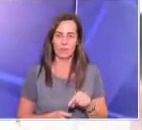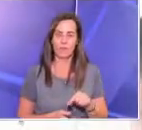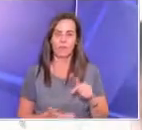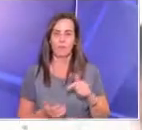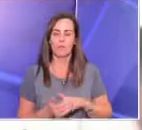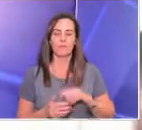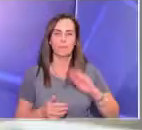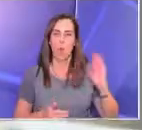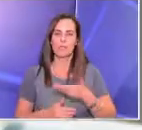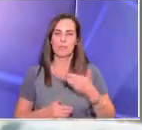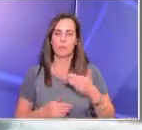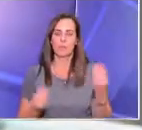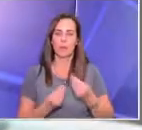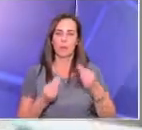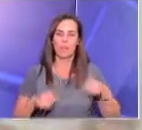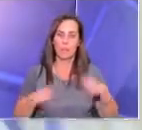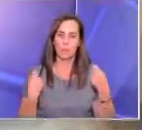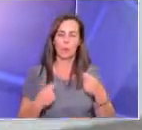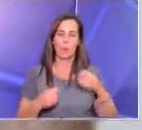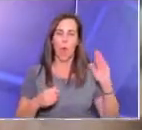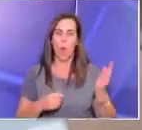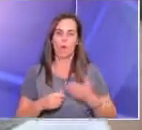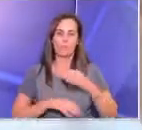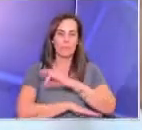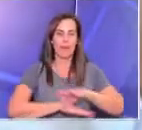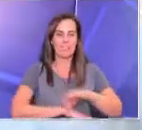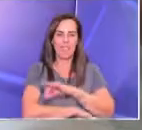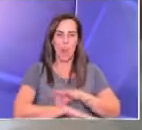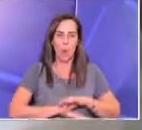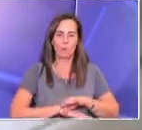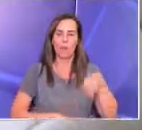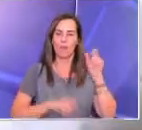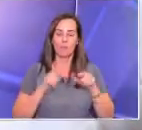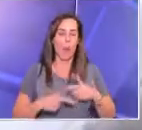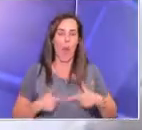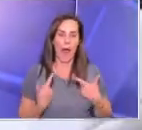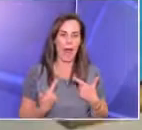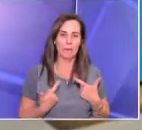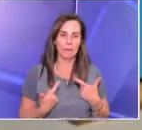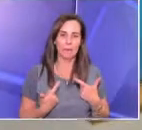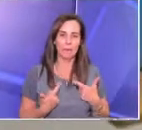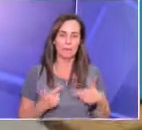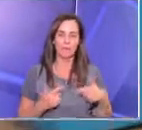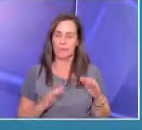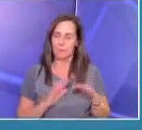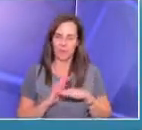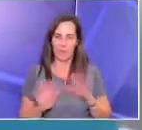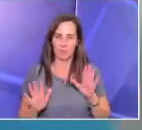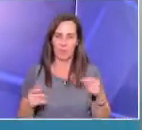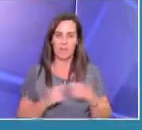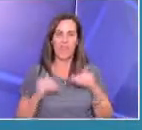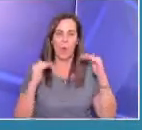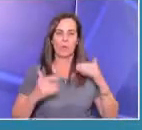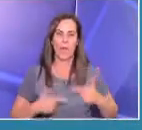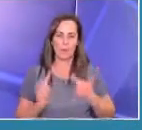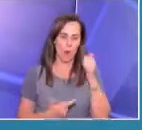נכסים תרבותיים, הורסים פה ארכיטקטורה ואדריכלות, אנשים פה חיים בתנאים באמת הטובים, מבחינת איכות